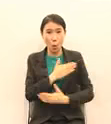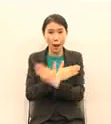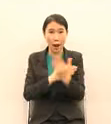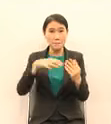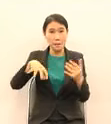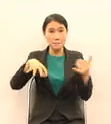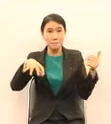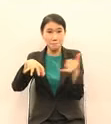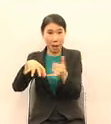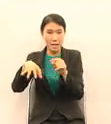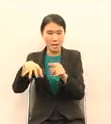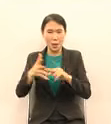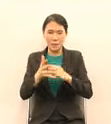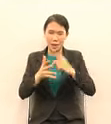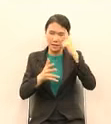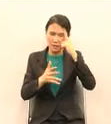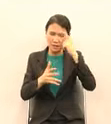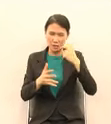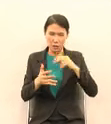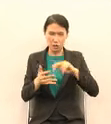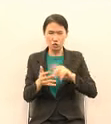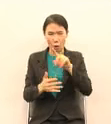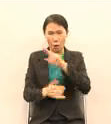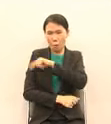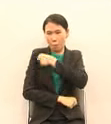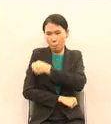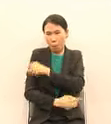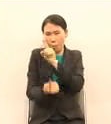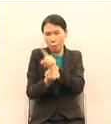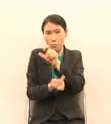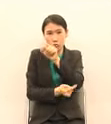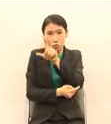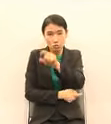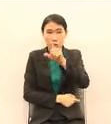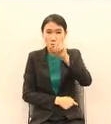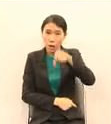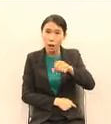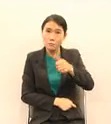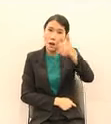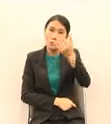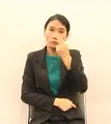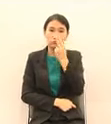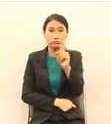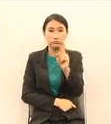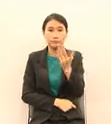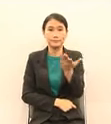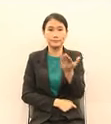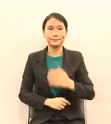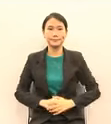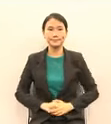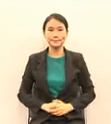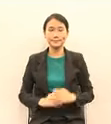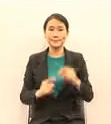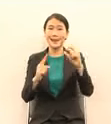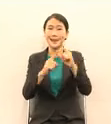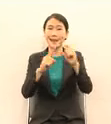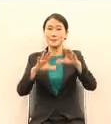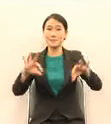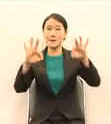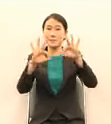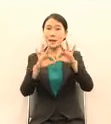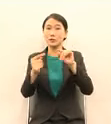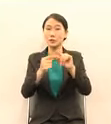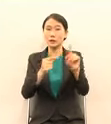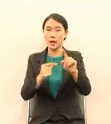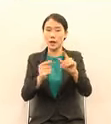บบเลยอะค่ะมันจะเป็นการลดความล่าช้าที่กลุ่มเสี่ยงจะเข้าสู่สถานพยาบาลหรือเปล่าคะ ครับคำนิยามนะเรื่อง